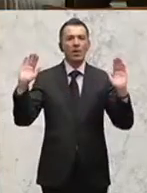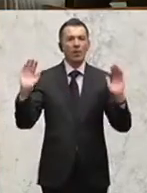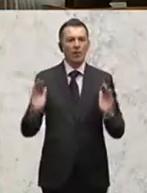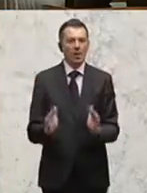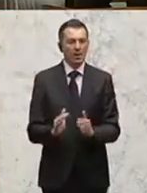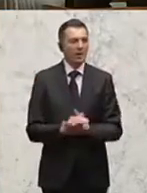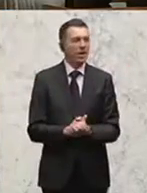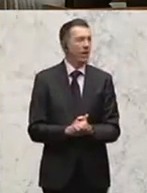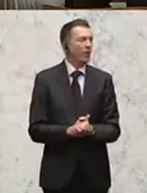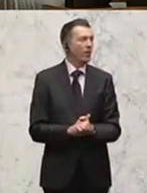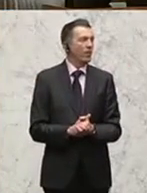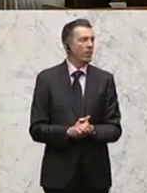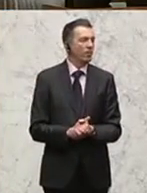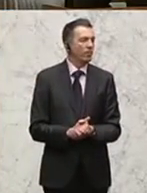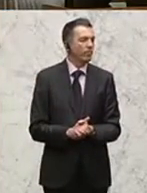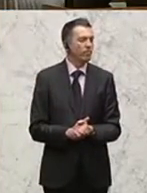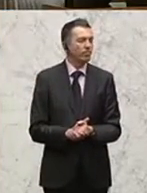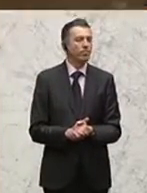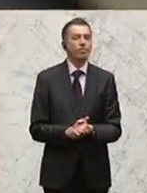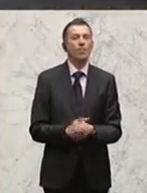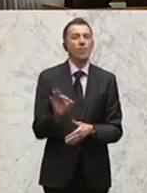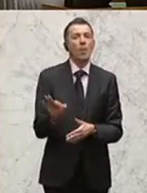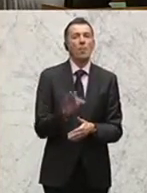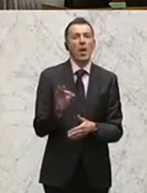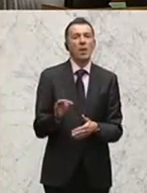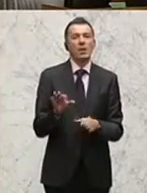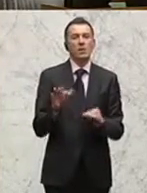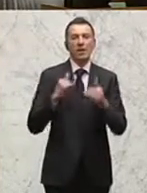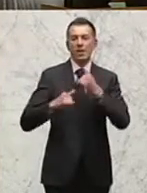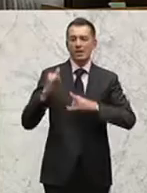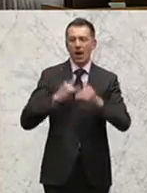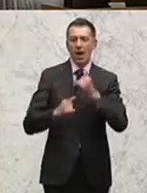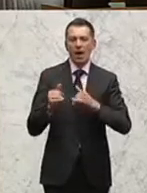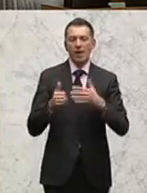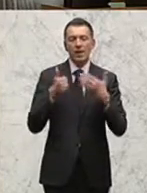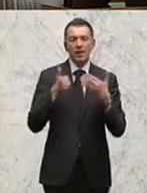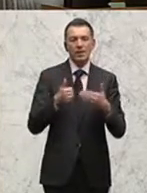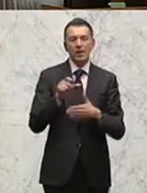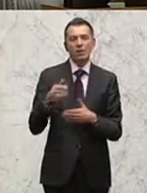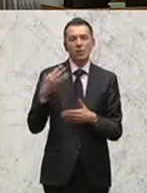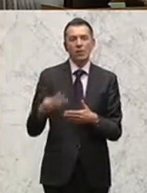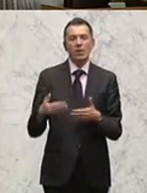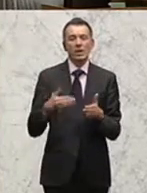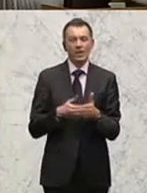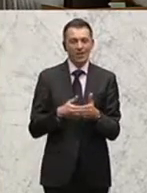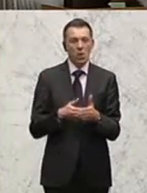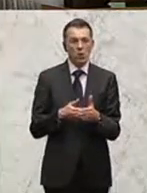sind. Lag die Anzahl der Delikte vor 10 Jahren noch bei mehr als 640.000 Delikten, liegt